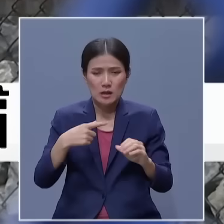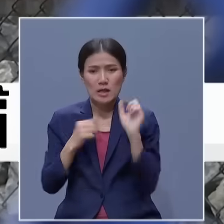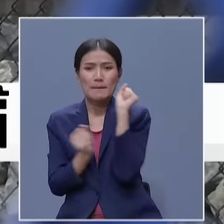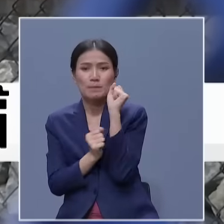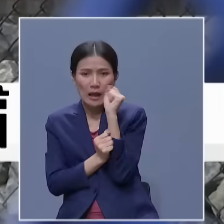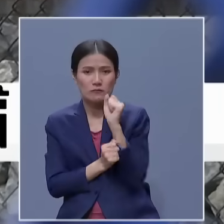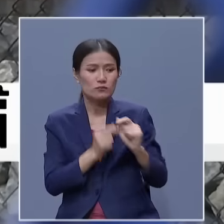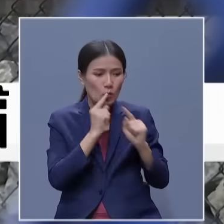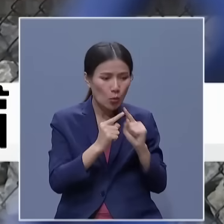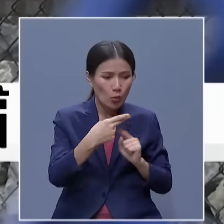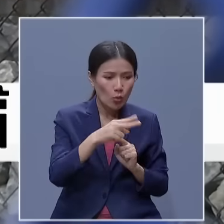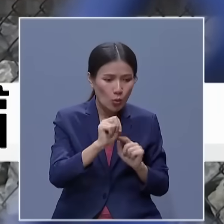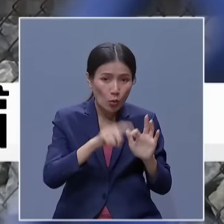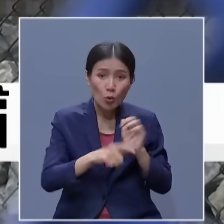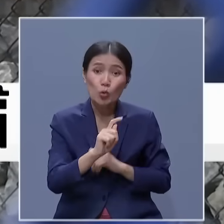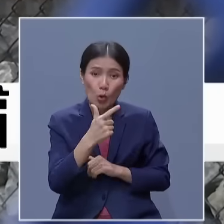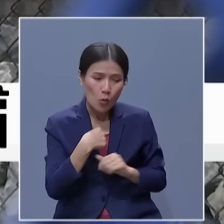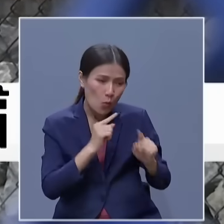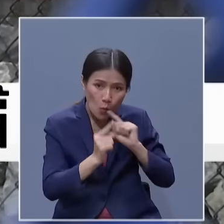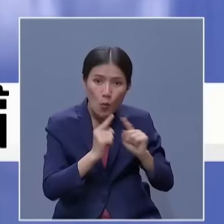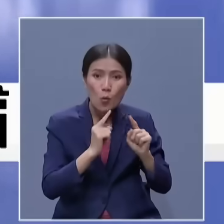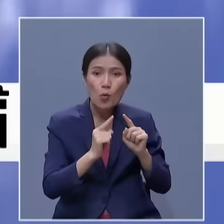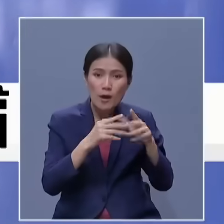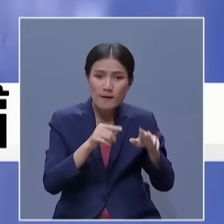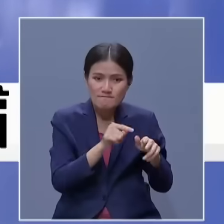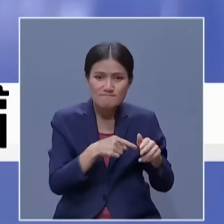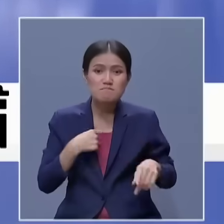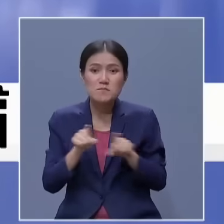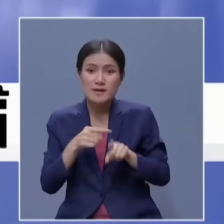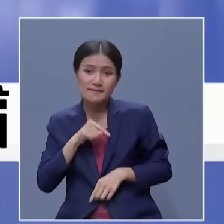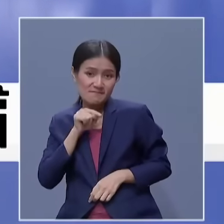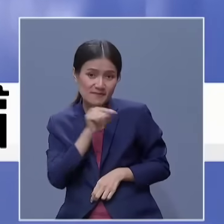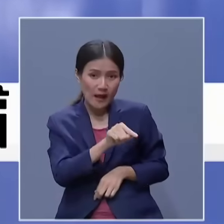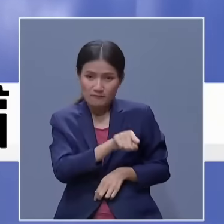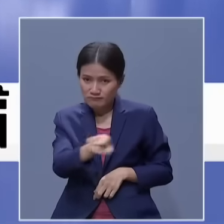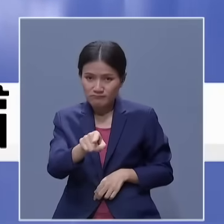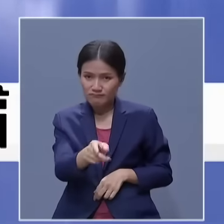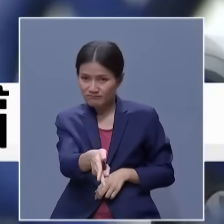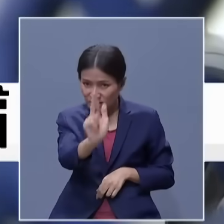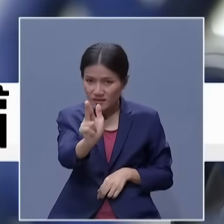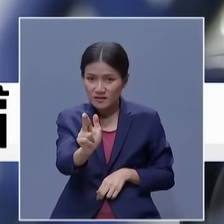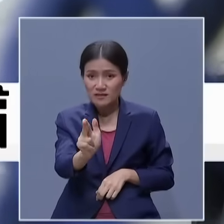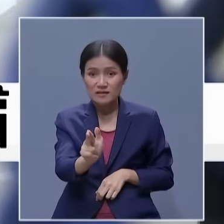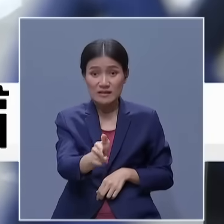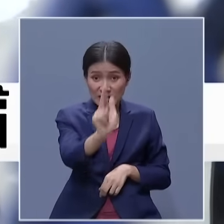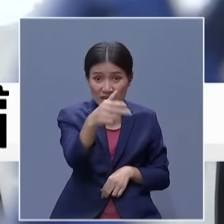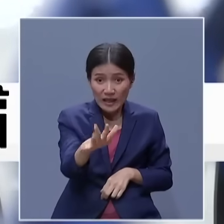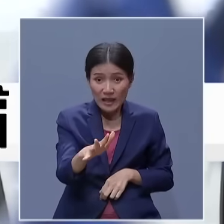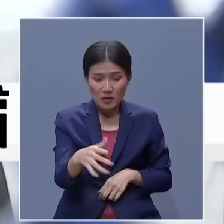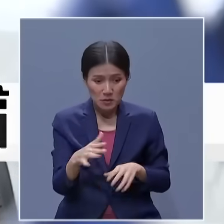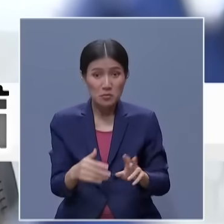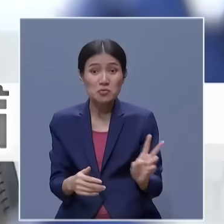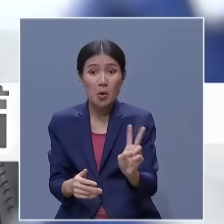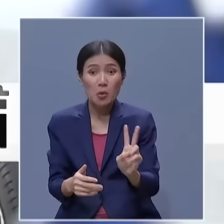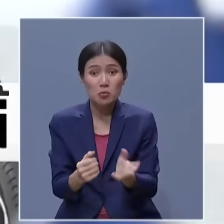ยานหลักฐานชัดเจนว่ากำนันสั่งยิงหลังยิงแล้วลูกน้องกำนันก็ยืนคุมเชิงทุกจุดอ่ะนี่คือสิ่งที่รองโจ๊กแถลงนะเอาลอง